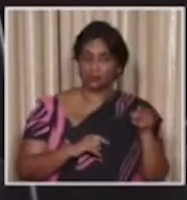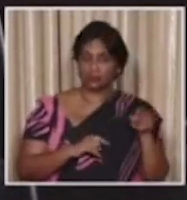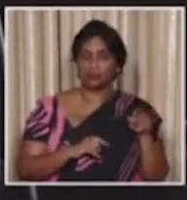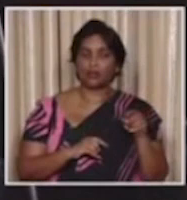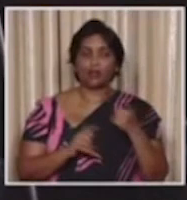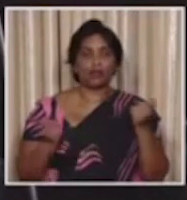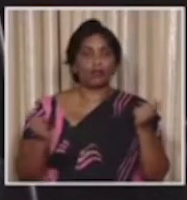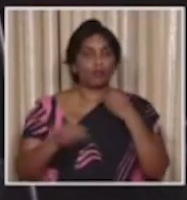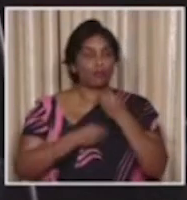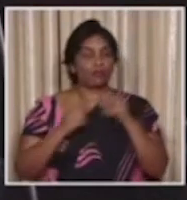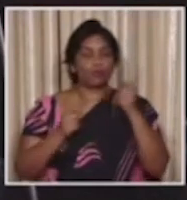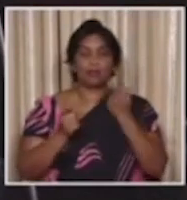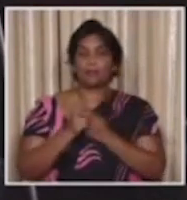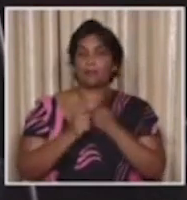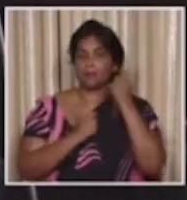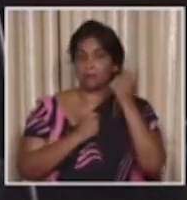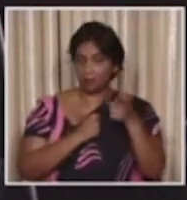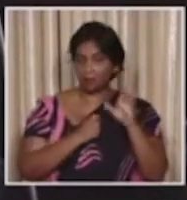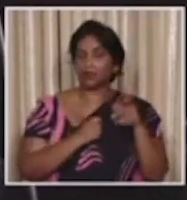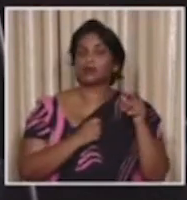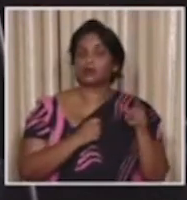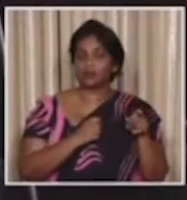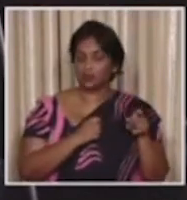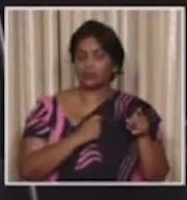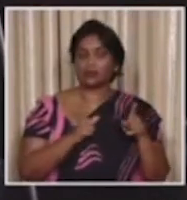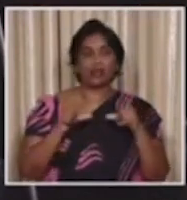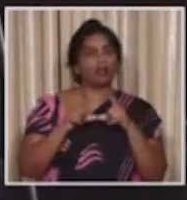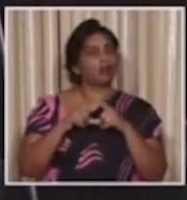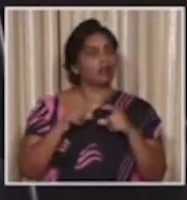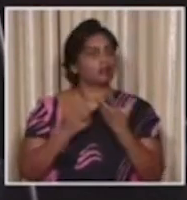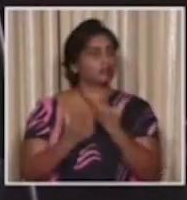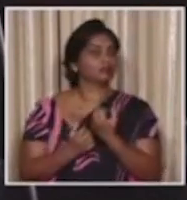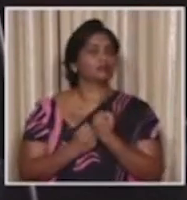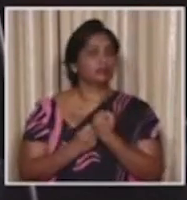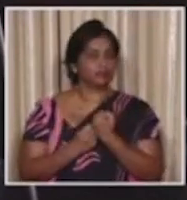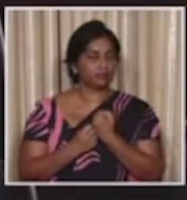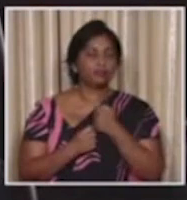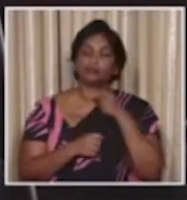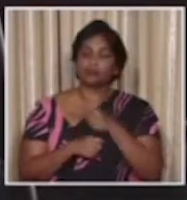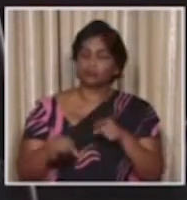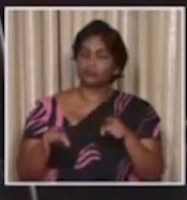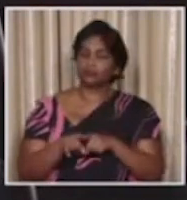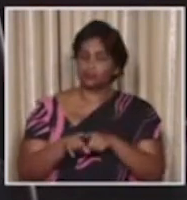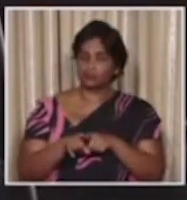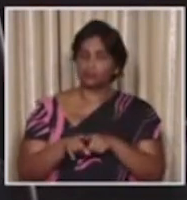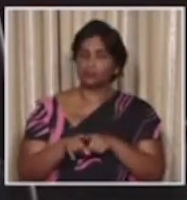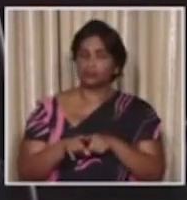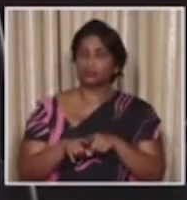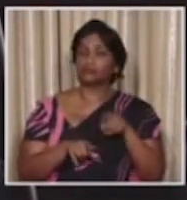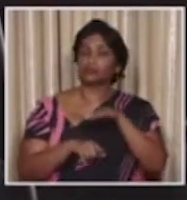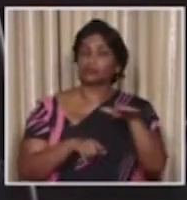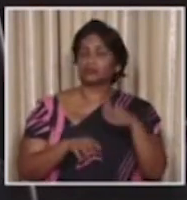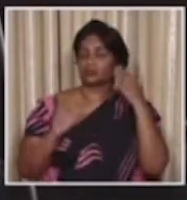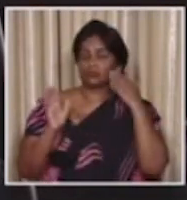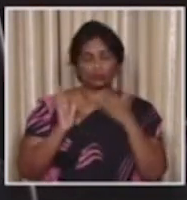මුදල් ටික සල්ලි ටික දෙන මල්ලි කීයක් හරි දෙනවා ඊළඟට බලපත්‍රය හදා ගන්නවා. මේක නිසා මේ මේ ඉඩම්